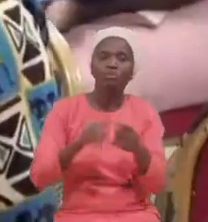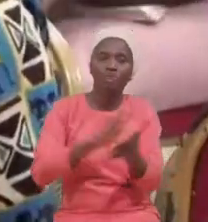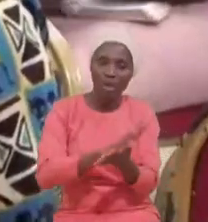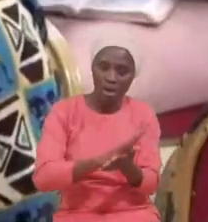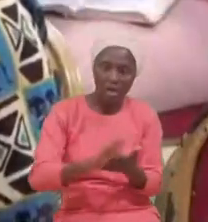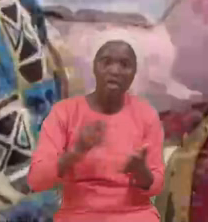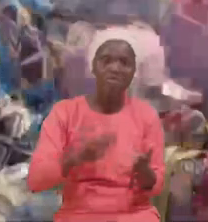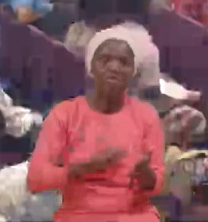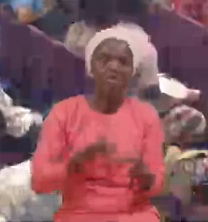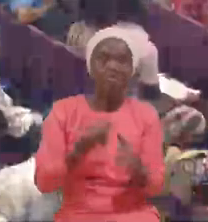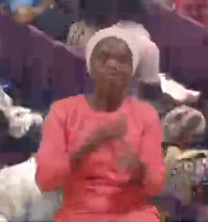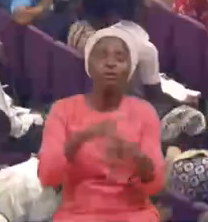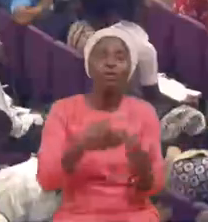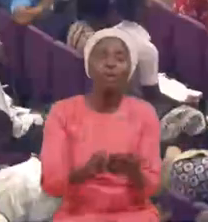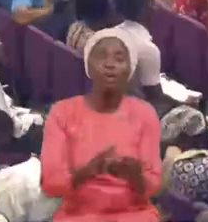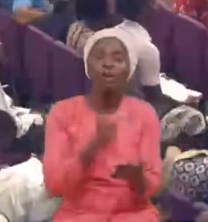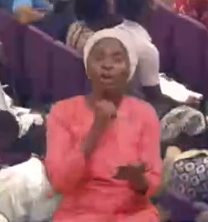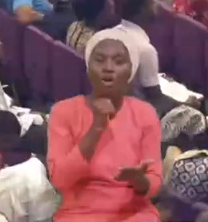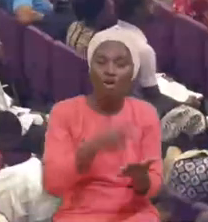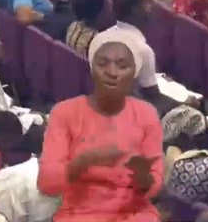Pour nous purifier de quoi?